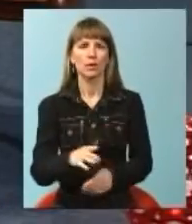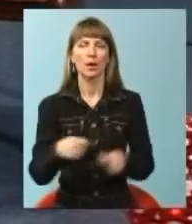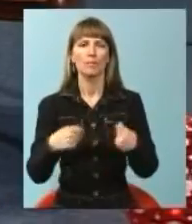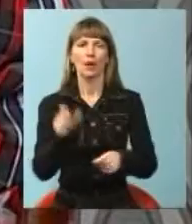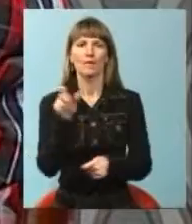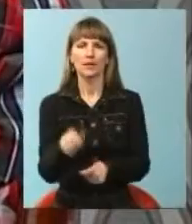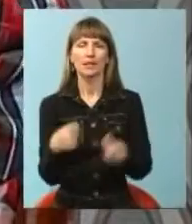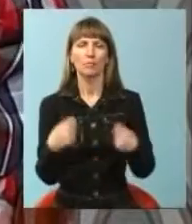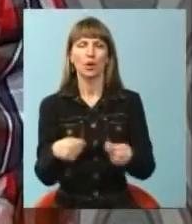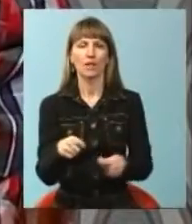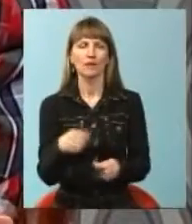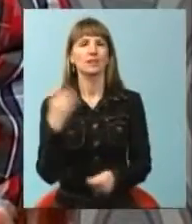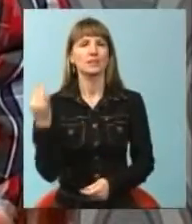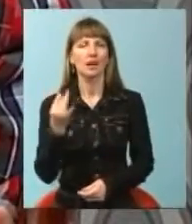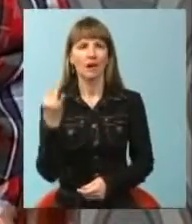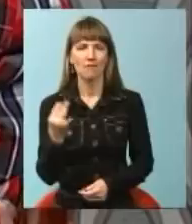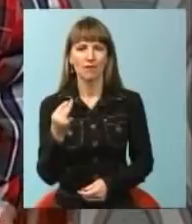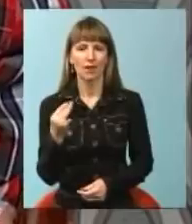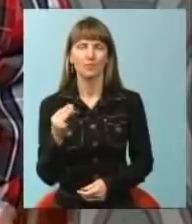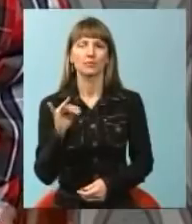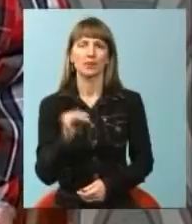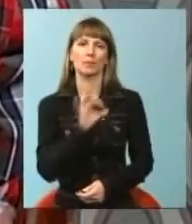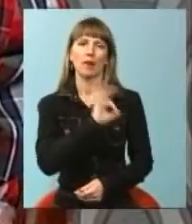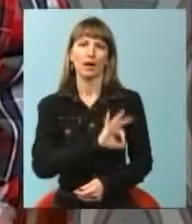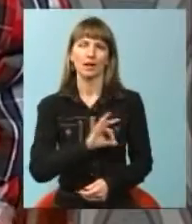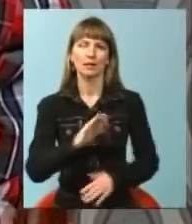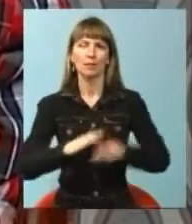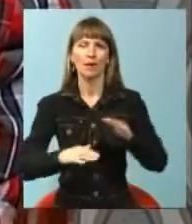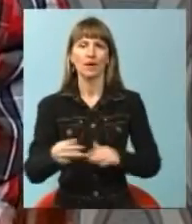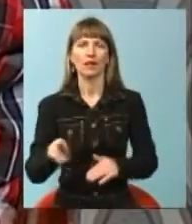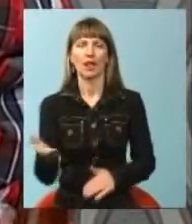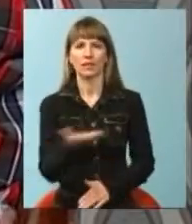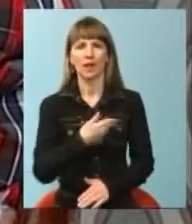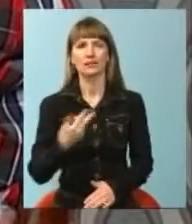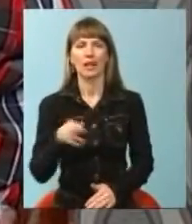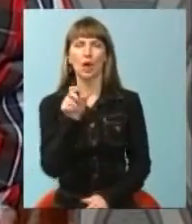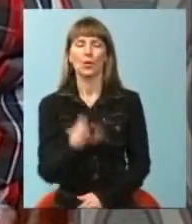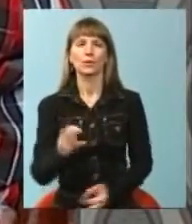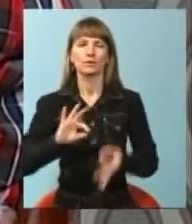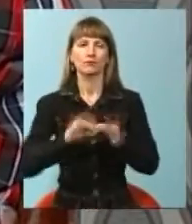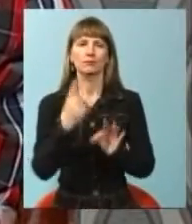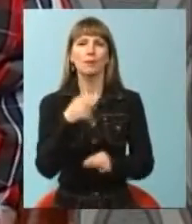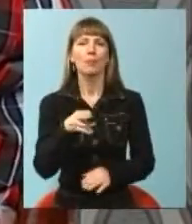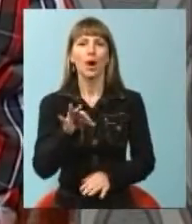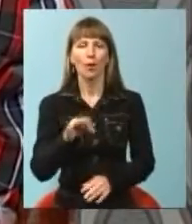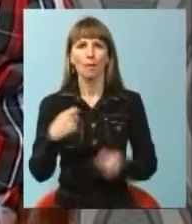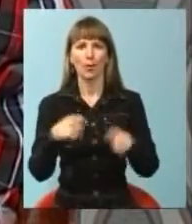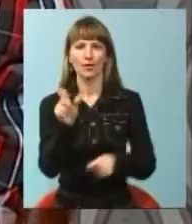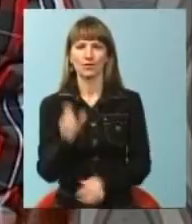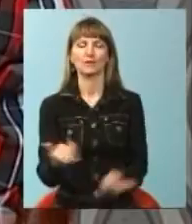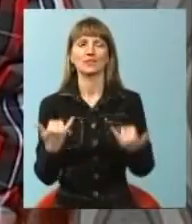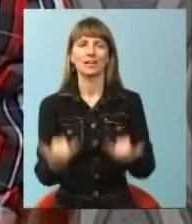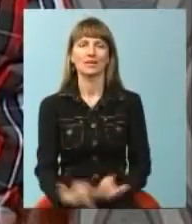це дуже таки цікава і корисна професія для нас, так. Для людей. Ну, і давайте ж детальніше подивимося про продавців прямо